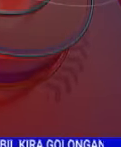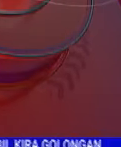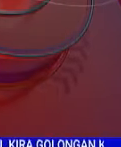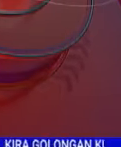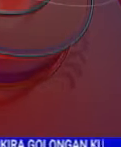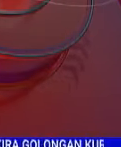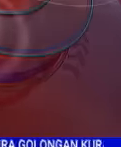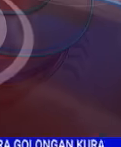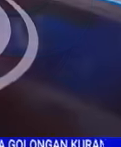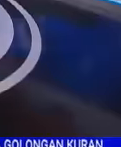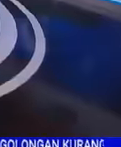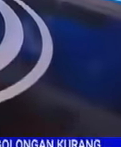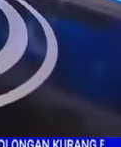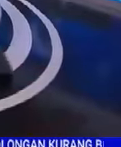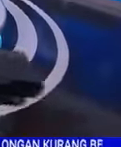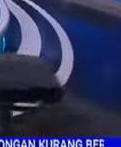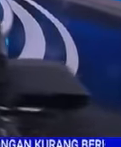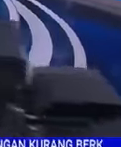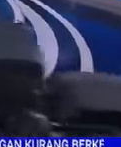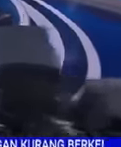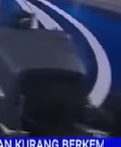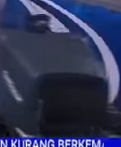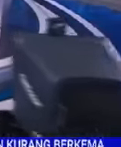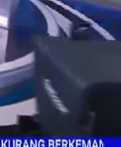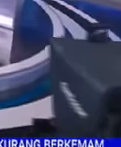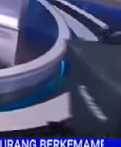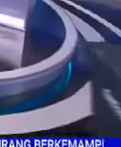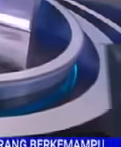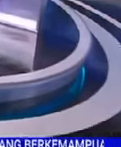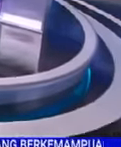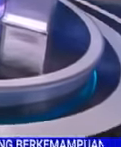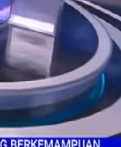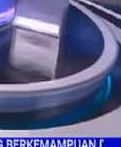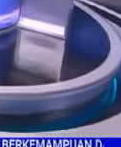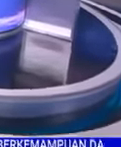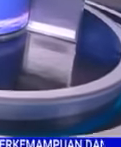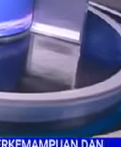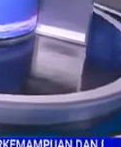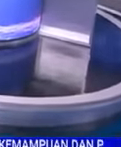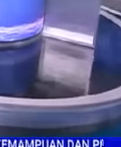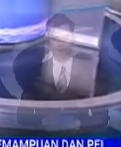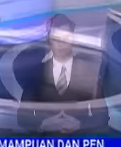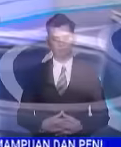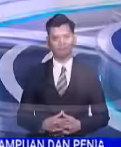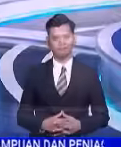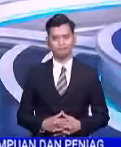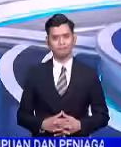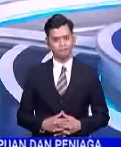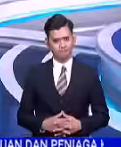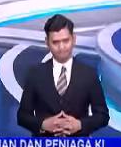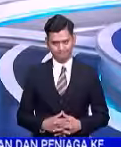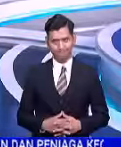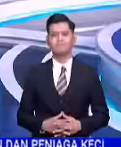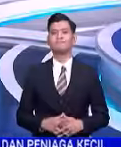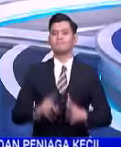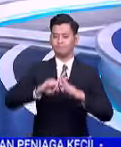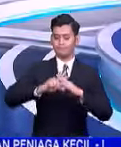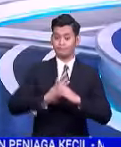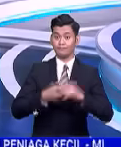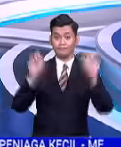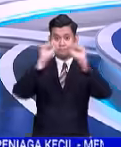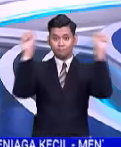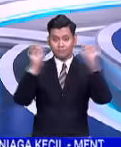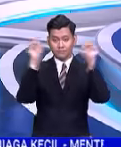Berkuat kuat kuasa Selasa ini,